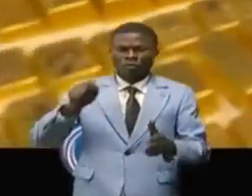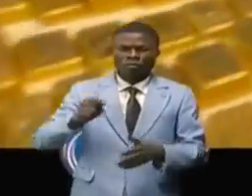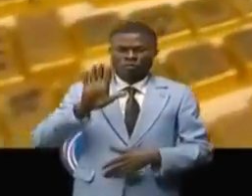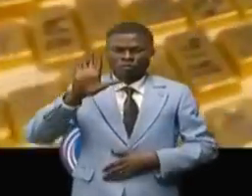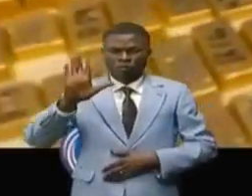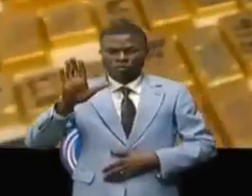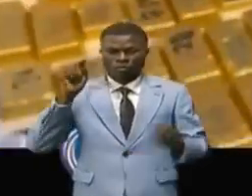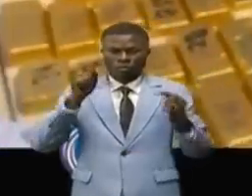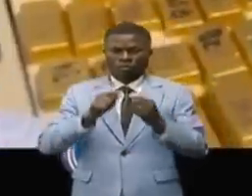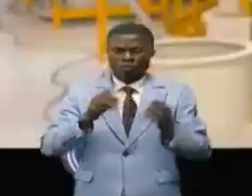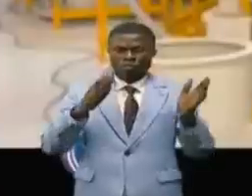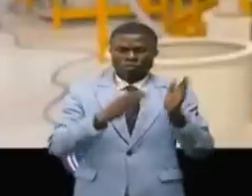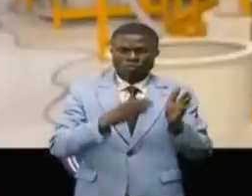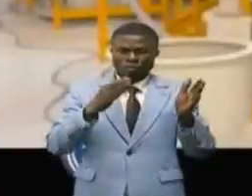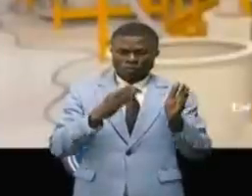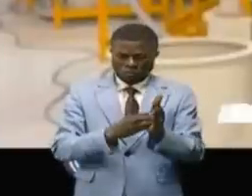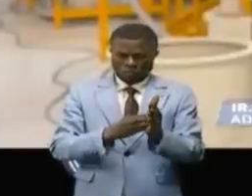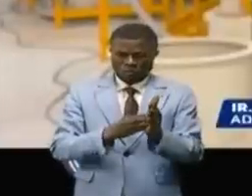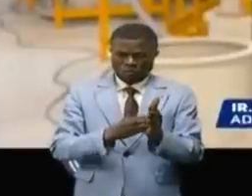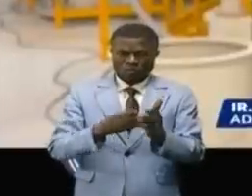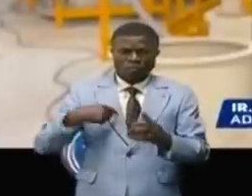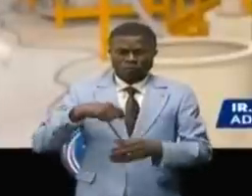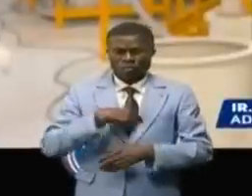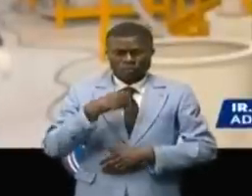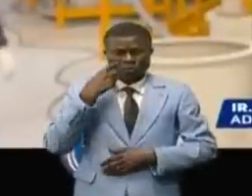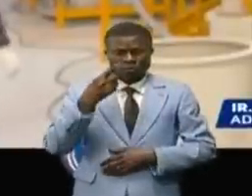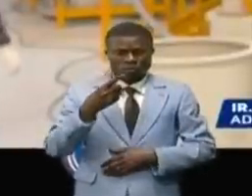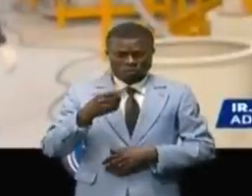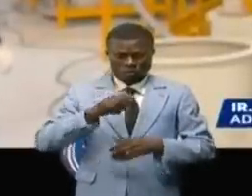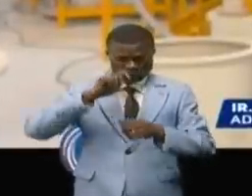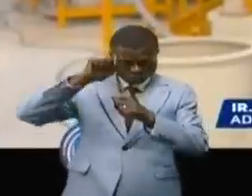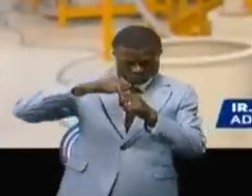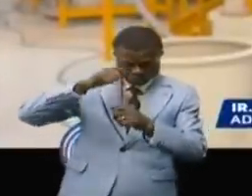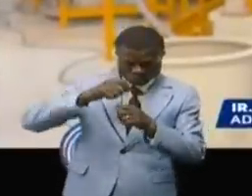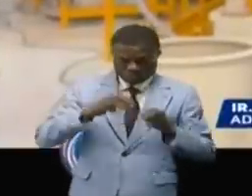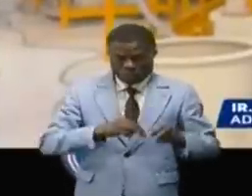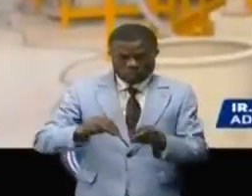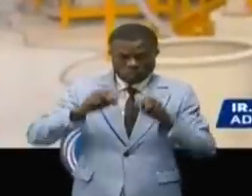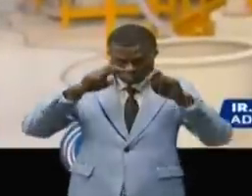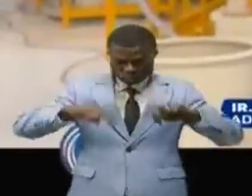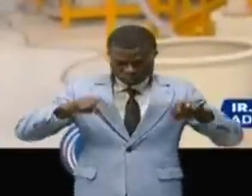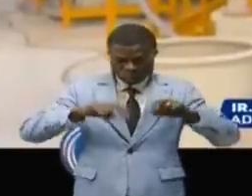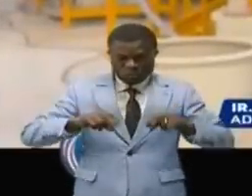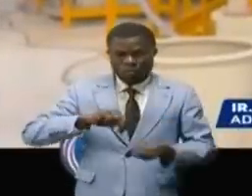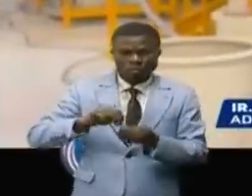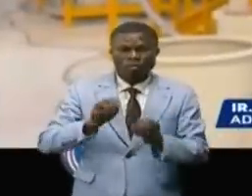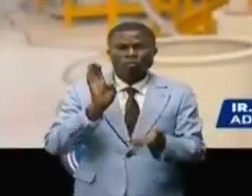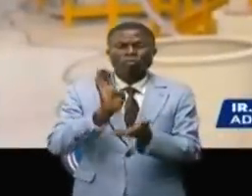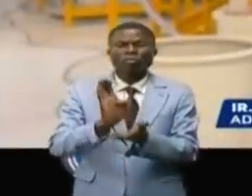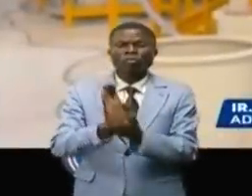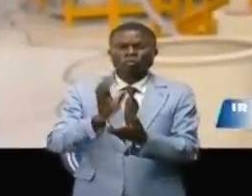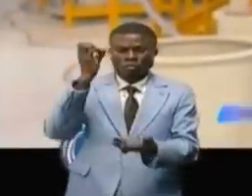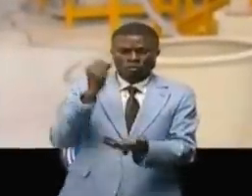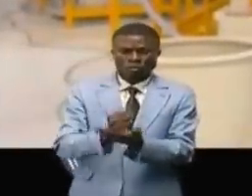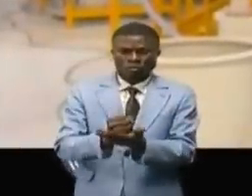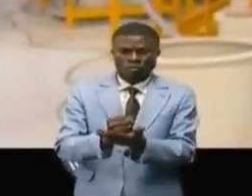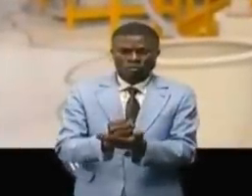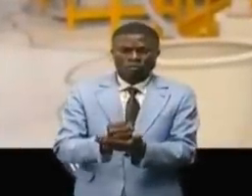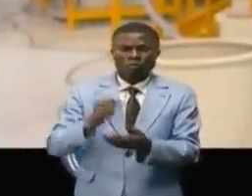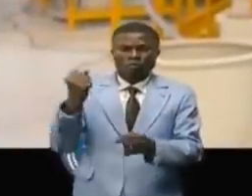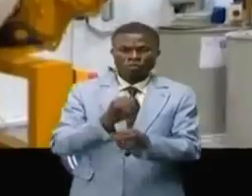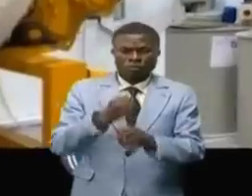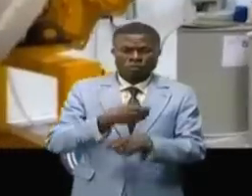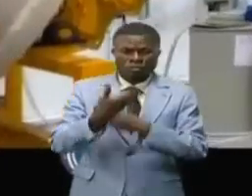jusqu'à 9 9 nous avons vu leur laboratoire les méthodes d'analyse les méthodes certification le type d'opération